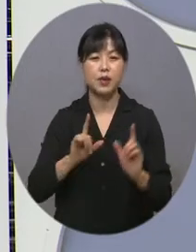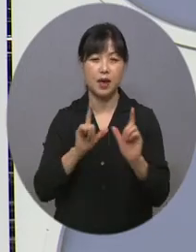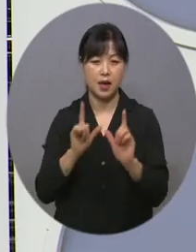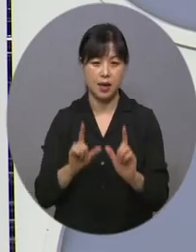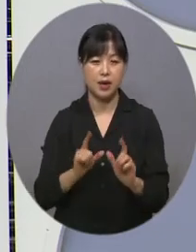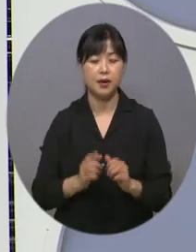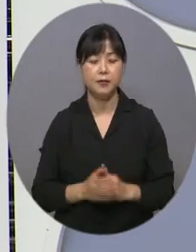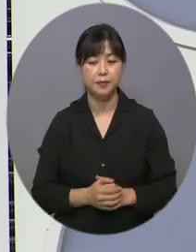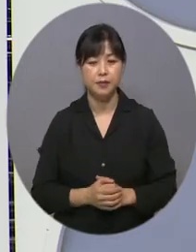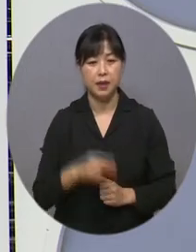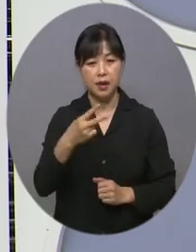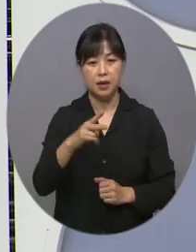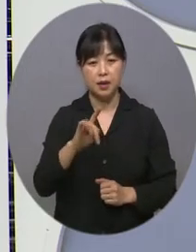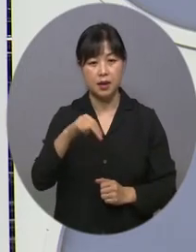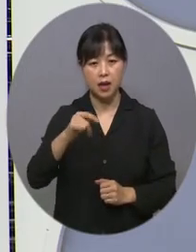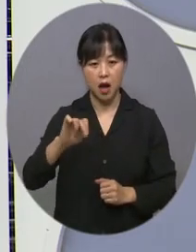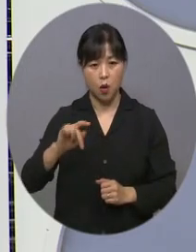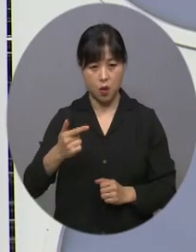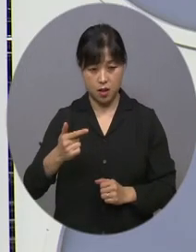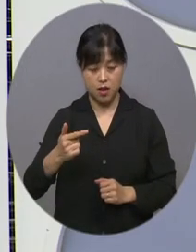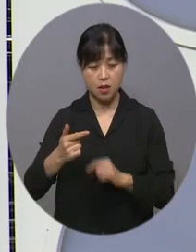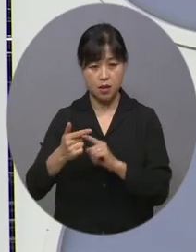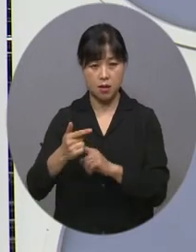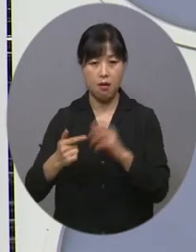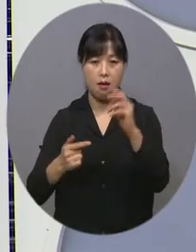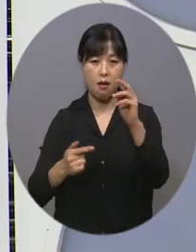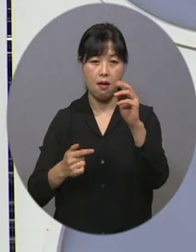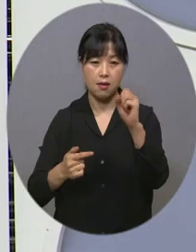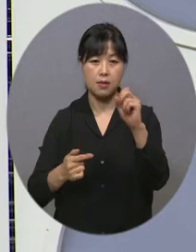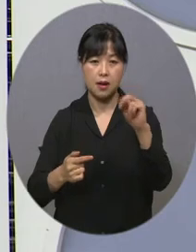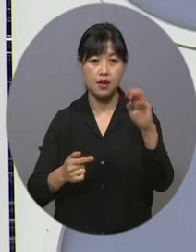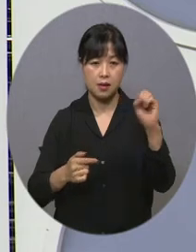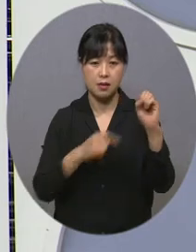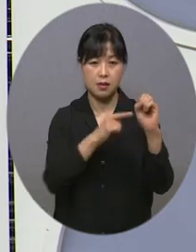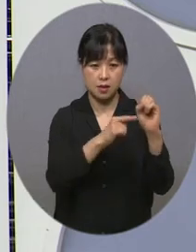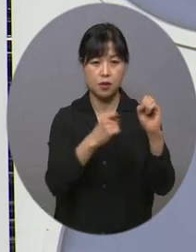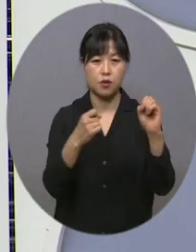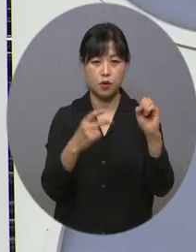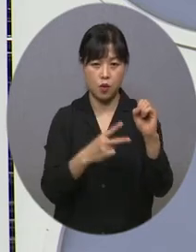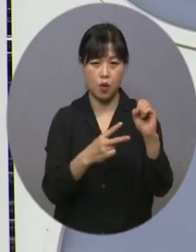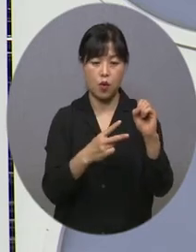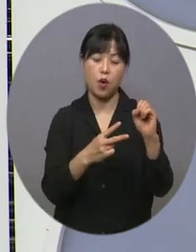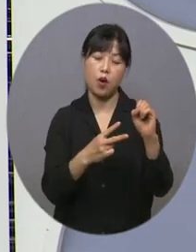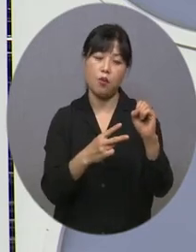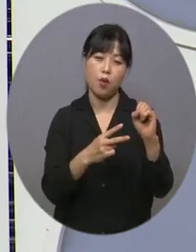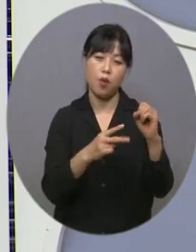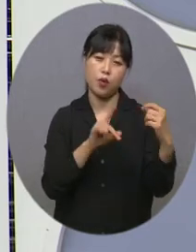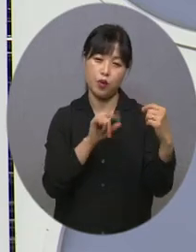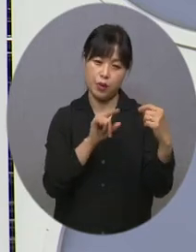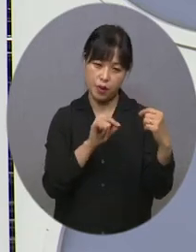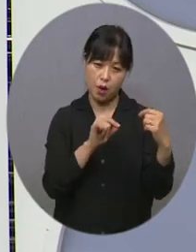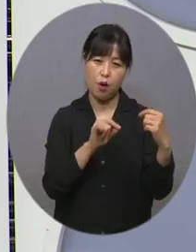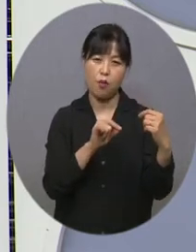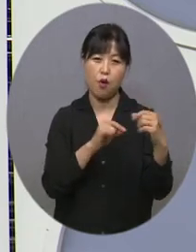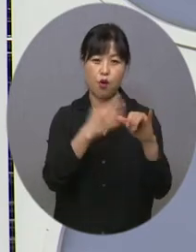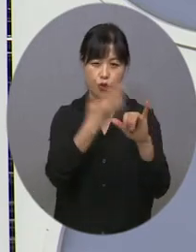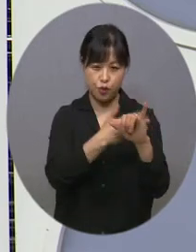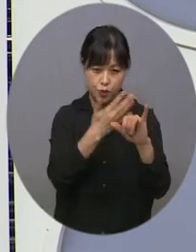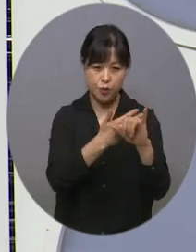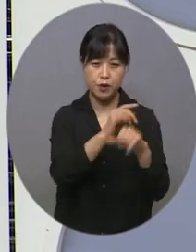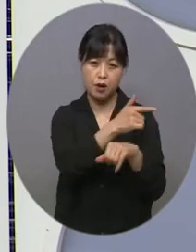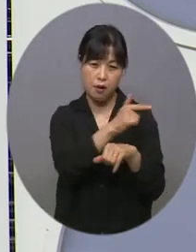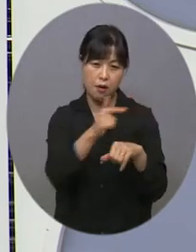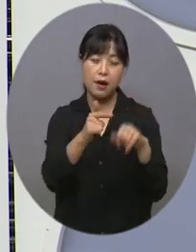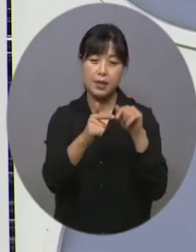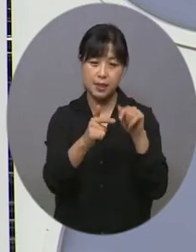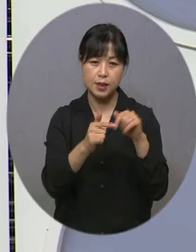이제 대사관에서 이제 뭐 SNS라든지 페이스북이라든지 뭐 트위터라든지 여러 가지 유튜브라든지 이런 채널을 통해서 저희가